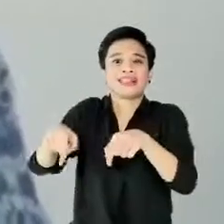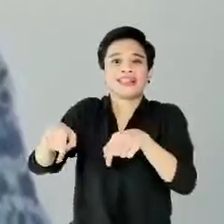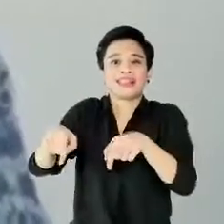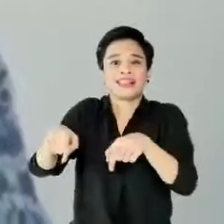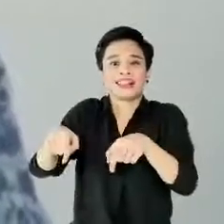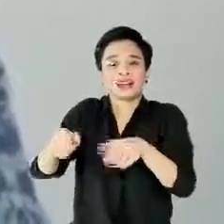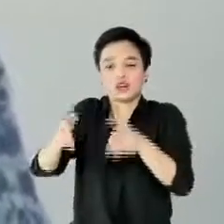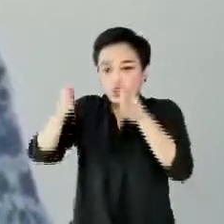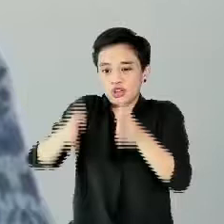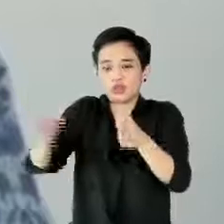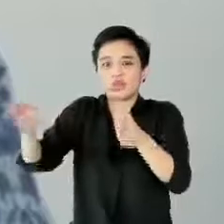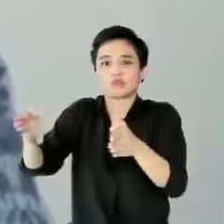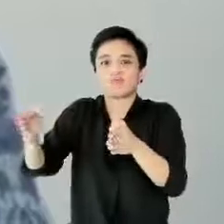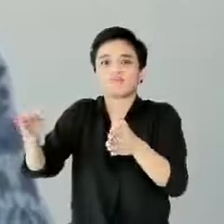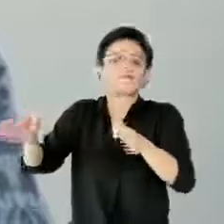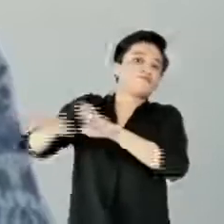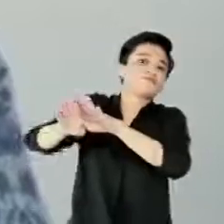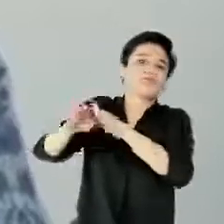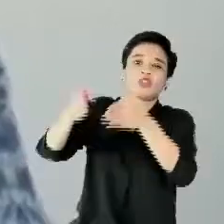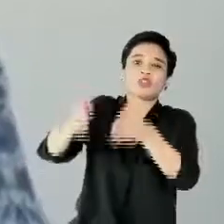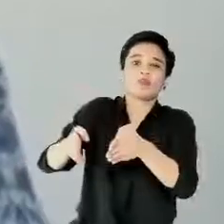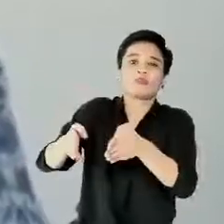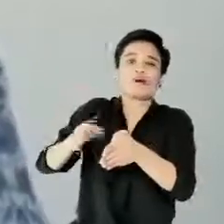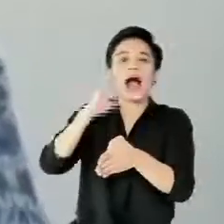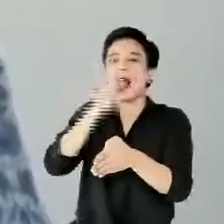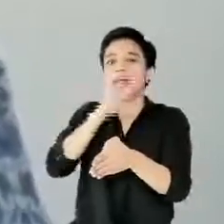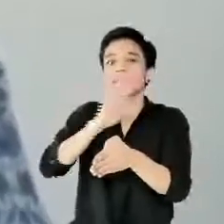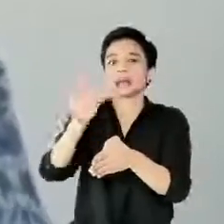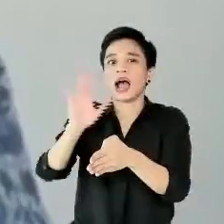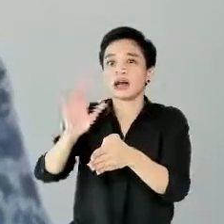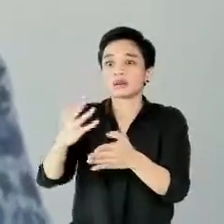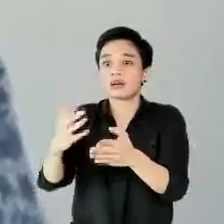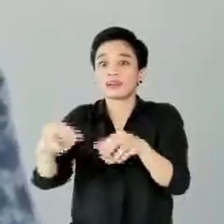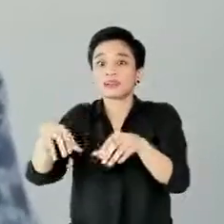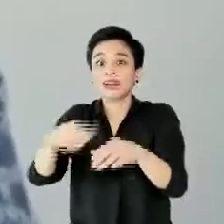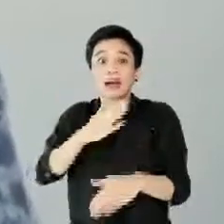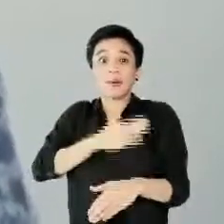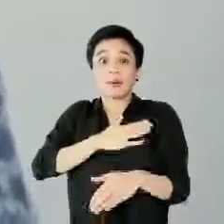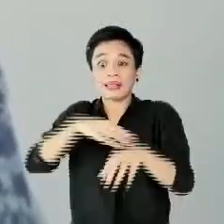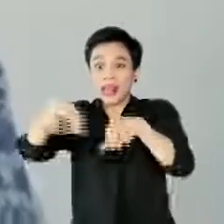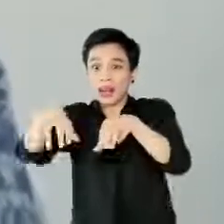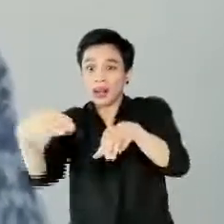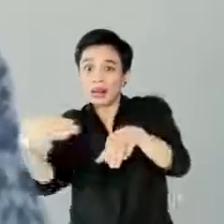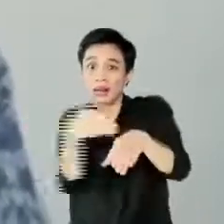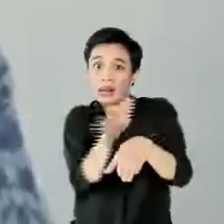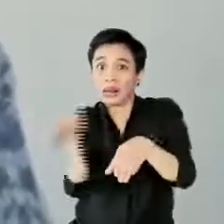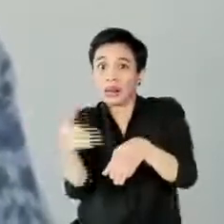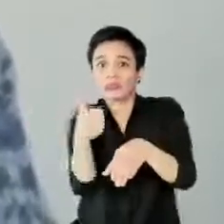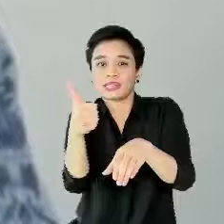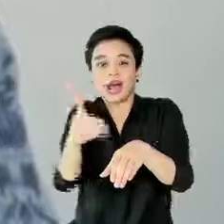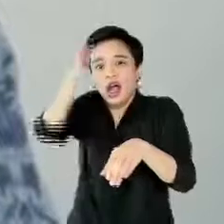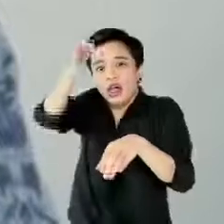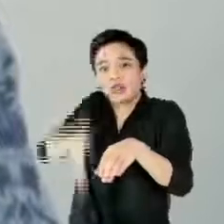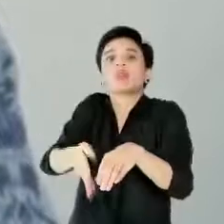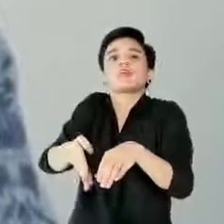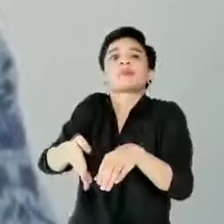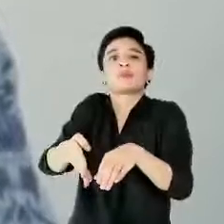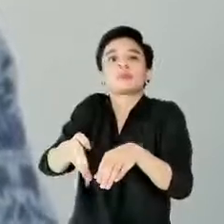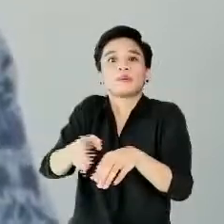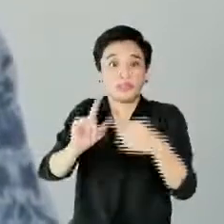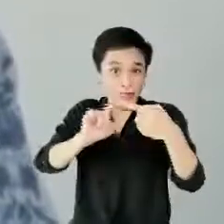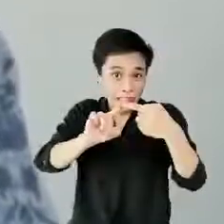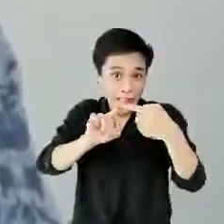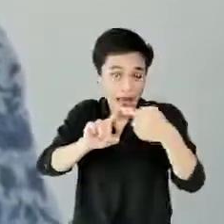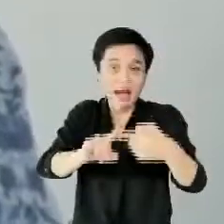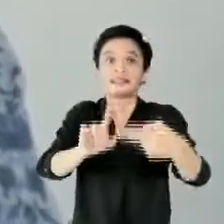harus tutup dada rata lain tutup karena bisa berkunjung antar kabupaten yang berdekatan itu tinggi sekali yang dua